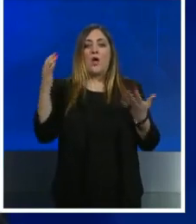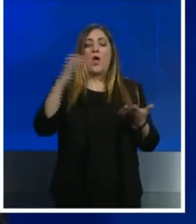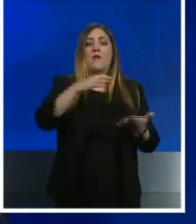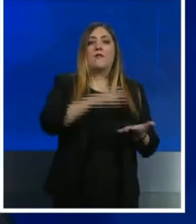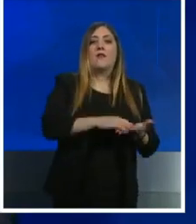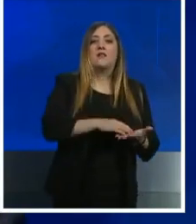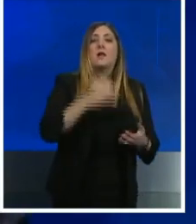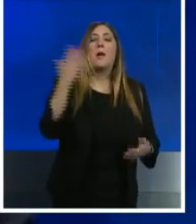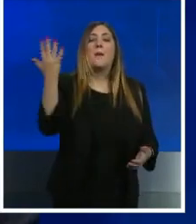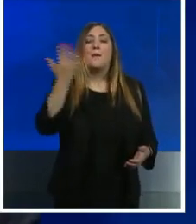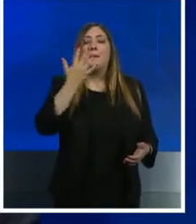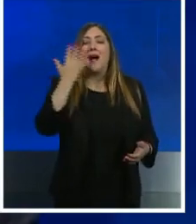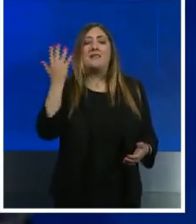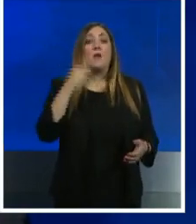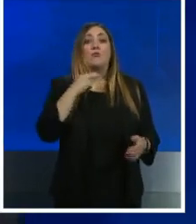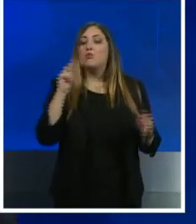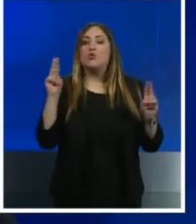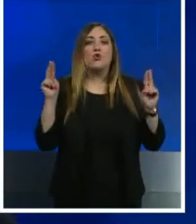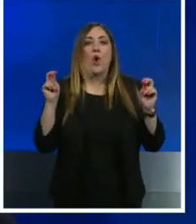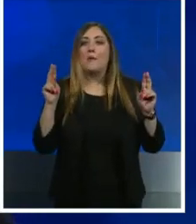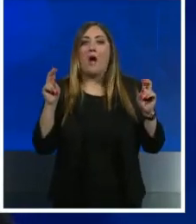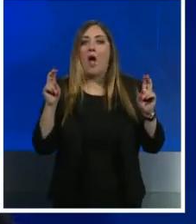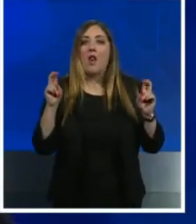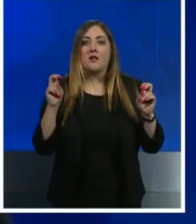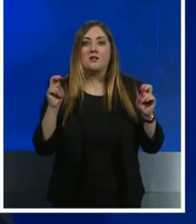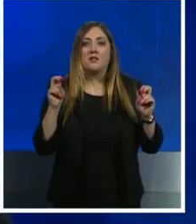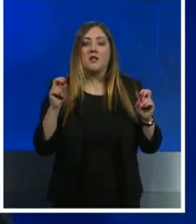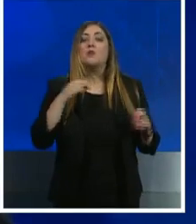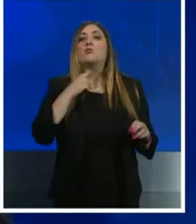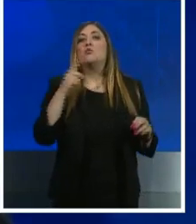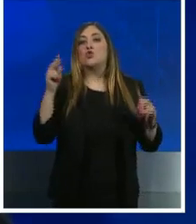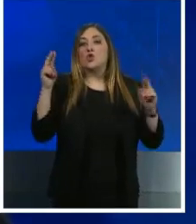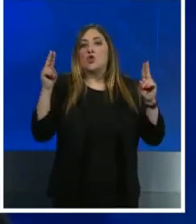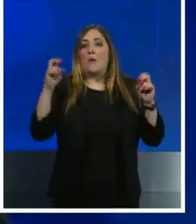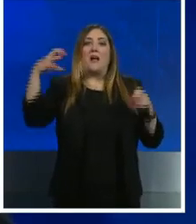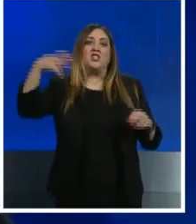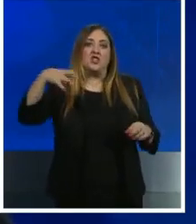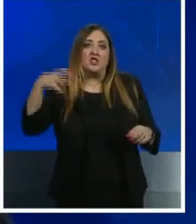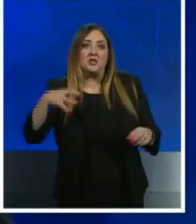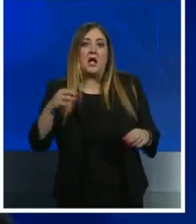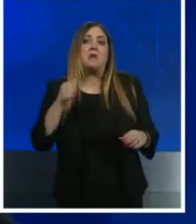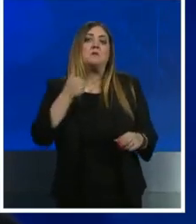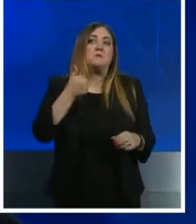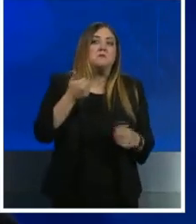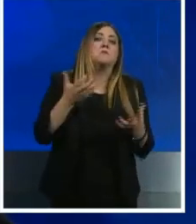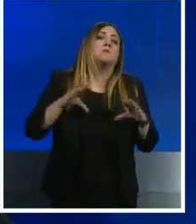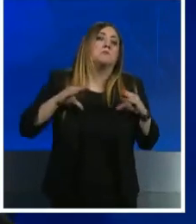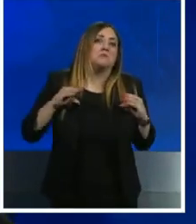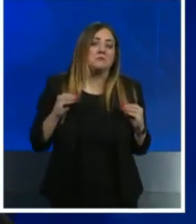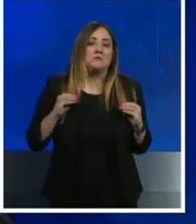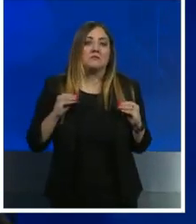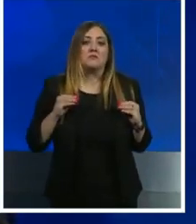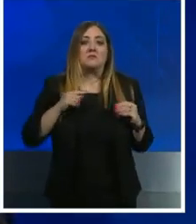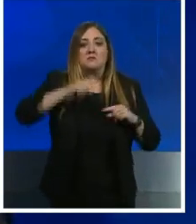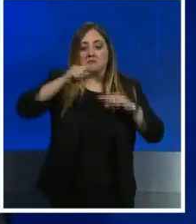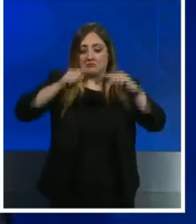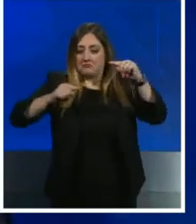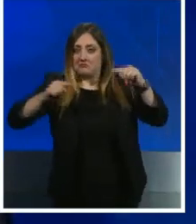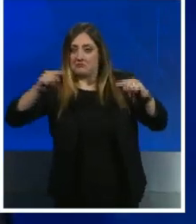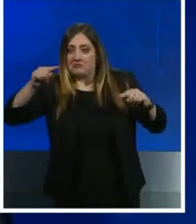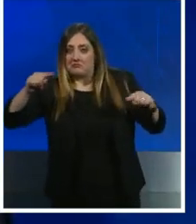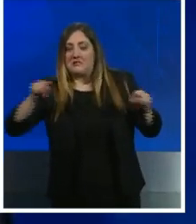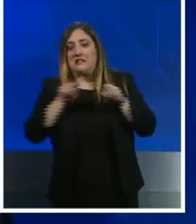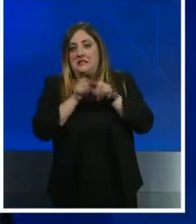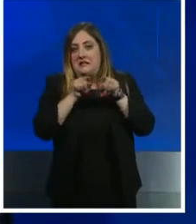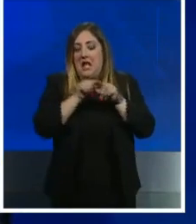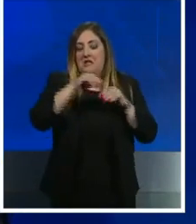maltemp straordinarju. Maħniex qegħdin nitkellmu fuq il-maltemp ordinarju li varja minn sena l-oħra, imma sostanzjalment